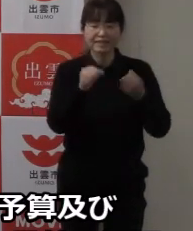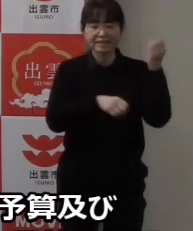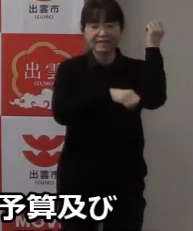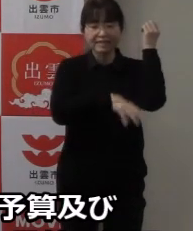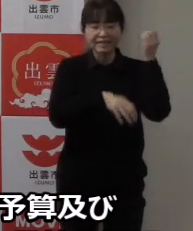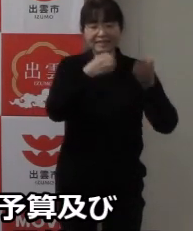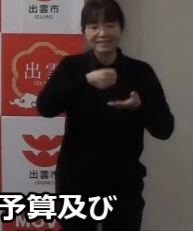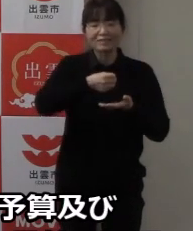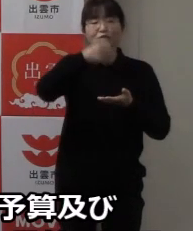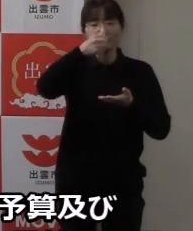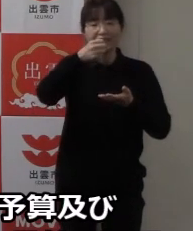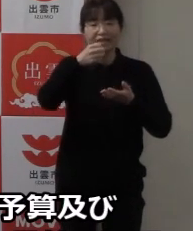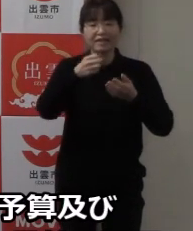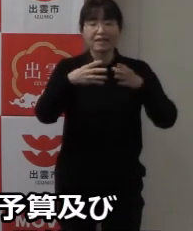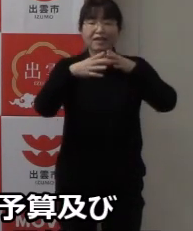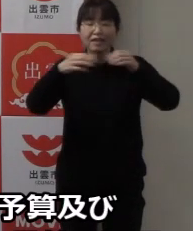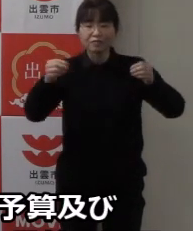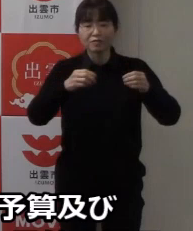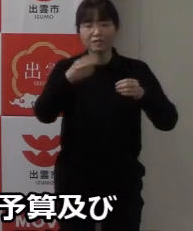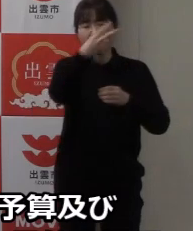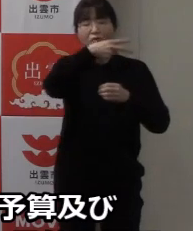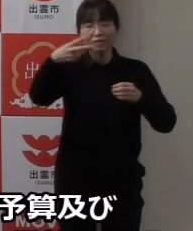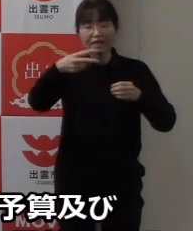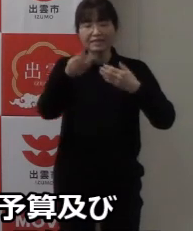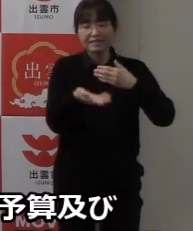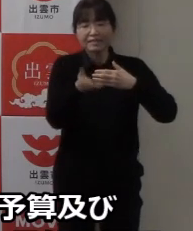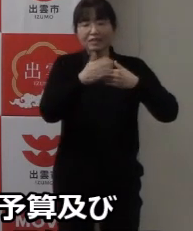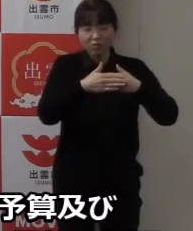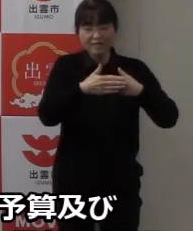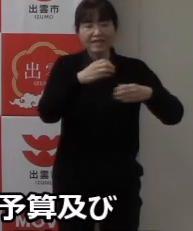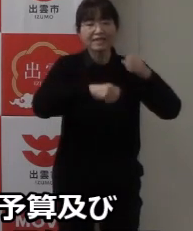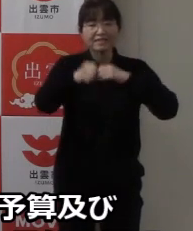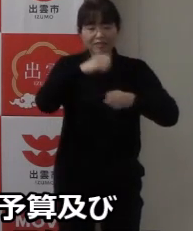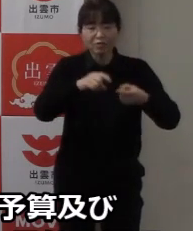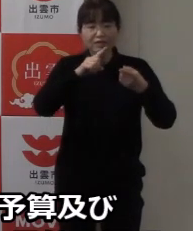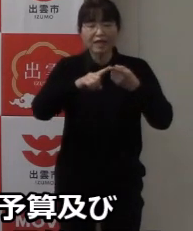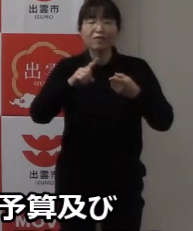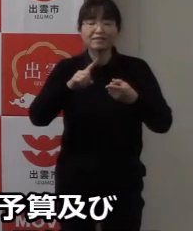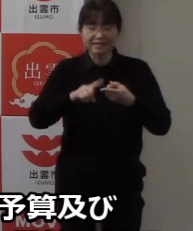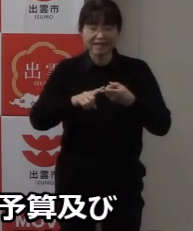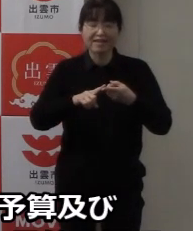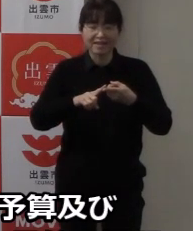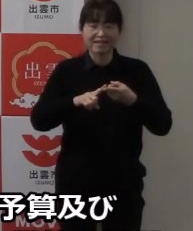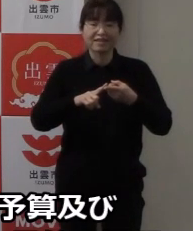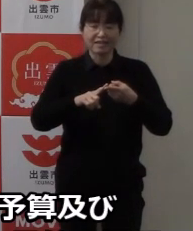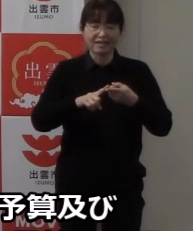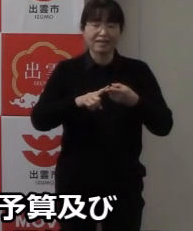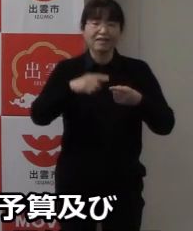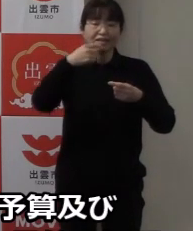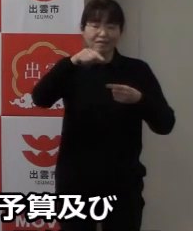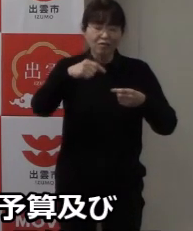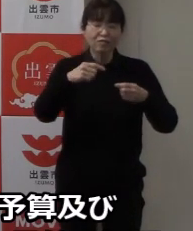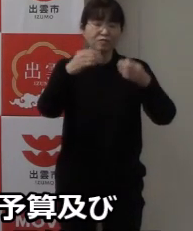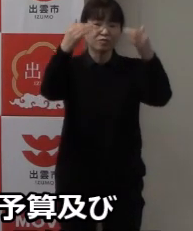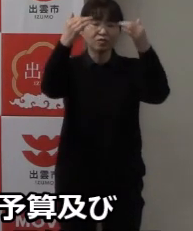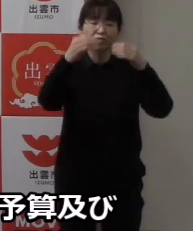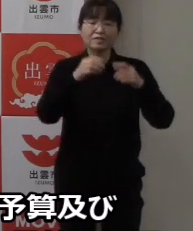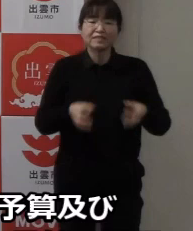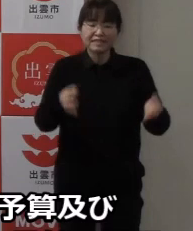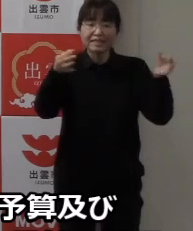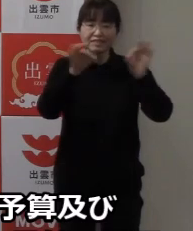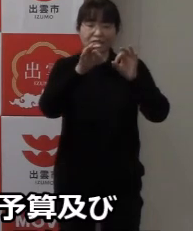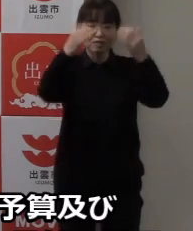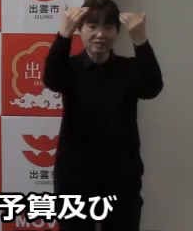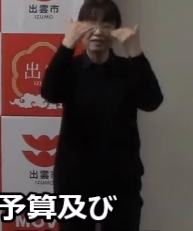国の第二次補正予算内示に伴う県営事業負担金の追加及び教育施設空調設備更新経費のほ